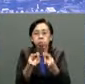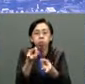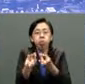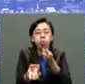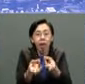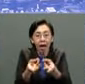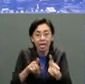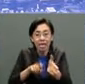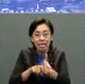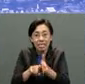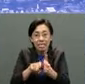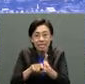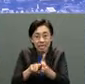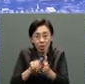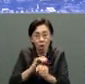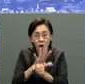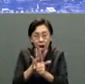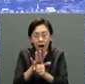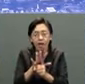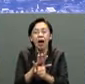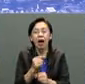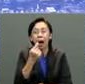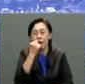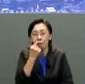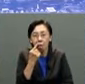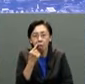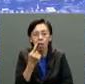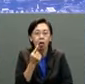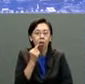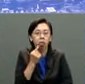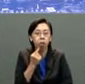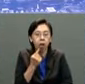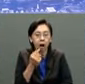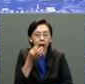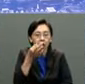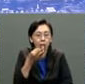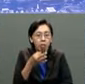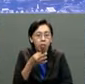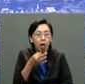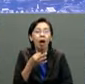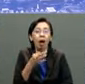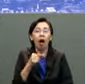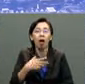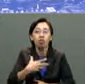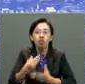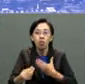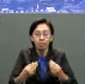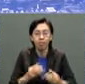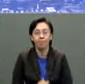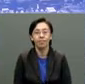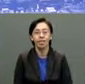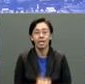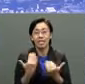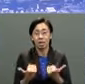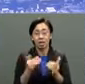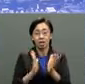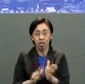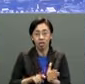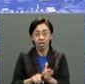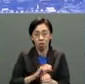ตัวไวรัสที่ออกมาทางน้ำมูกน้ำลายของเราทั้งหลายเนี่ยนะครับแล้วคนส่วนใหญ่ที่ติดเชื้อเหล่